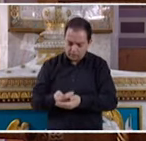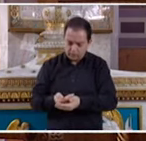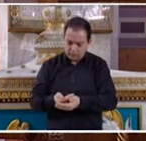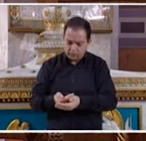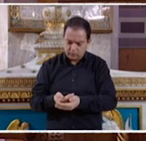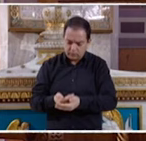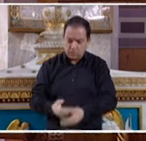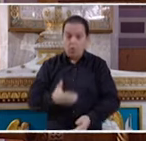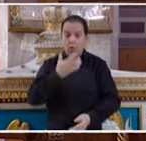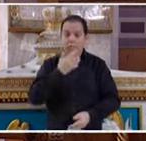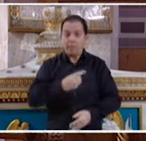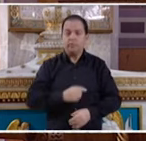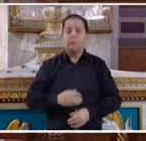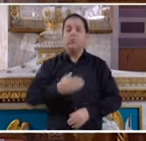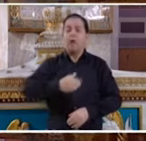ελέησον.